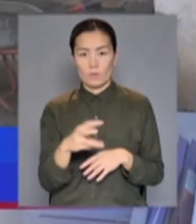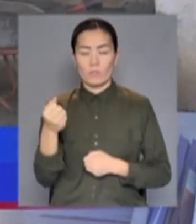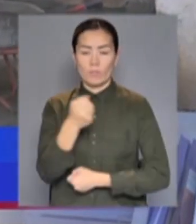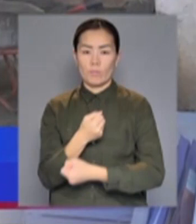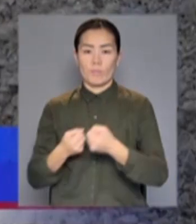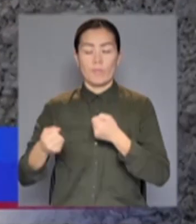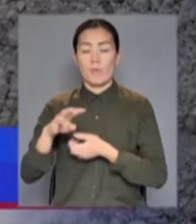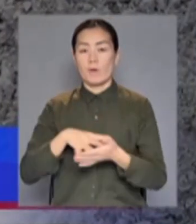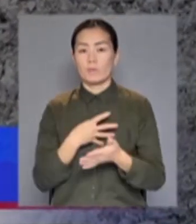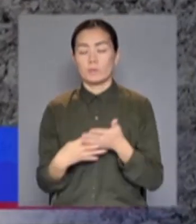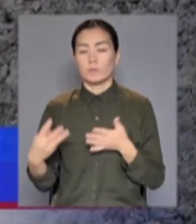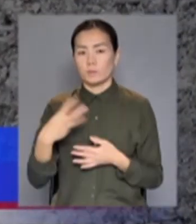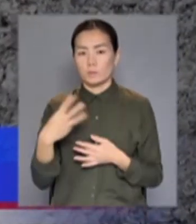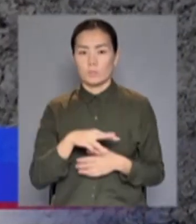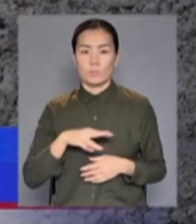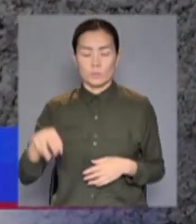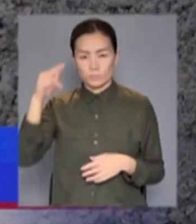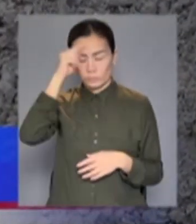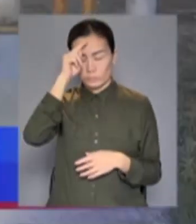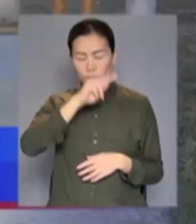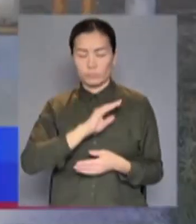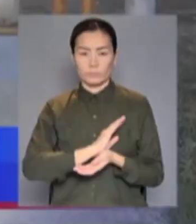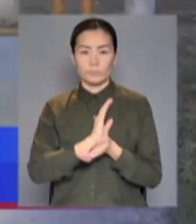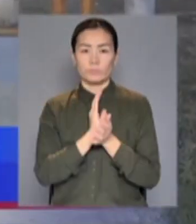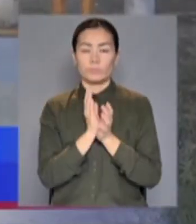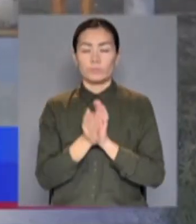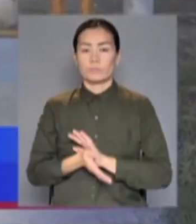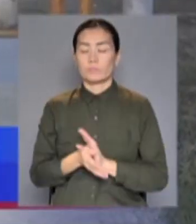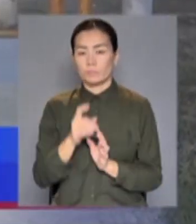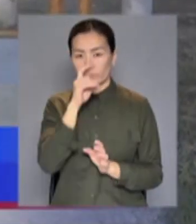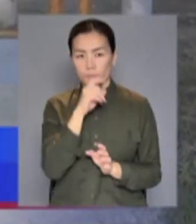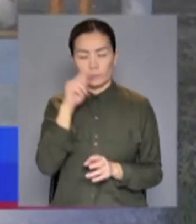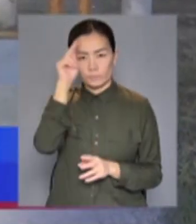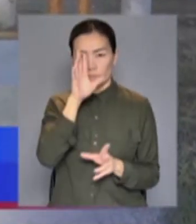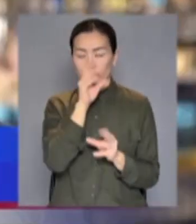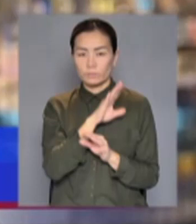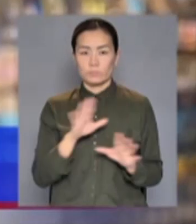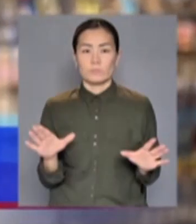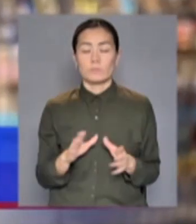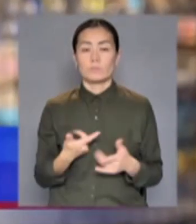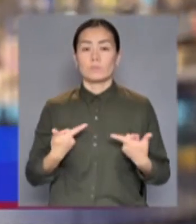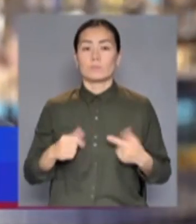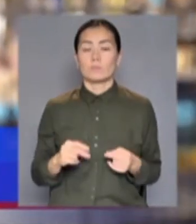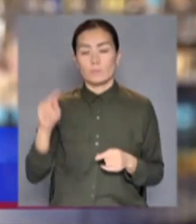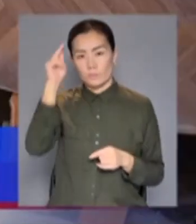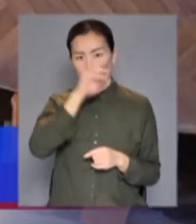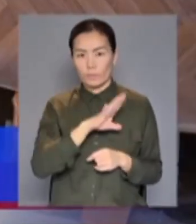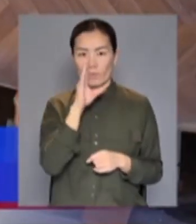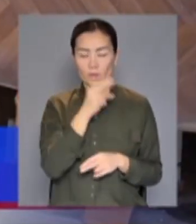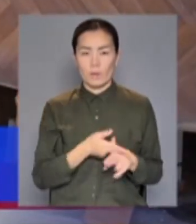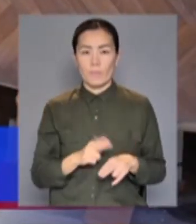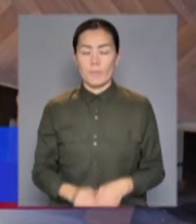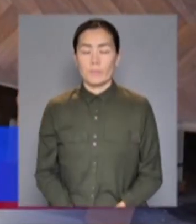смене расписание изменилось уроки длятся по полчаса возникает вопрос Какой образование получат дети при